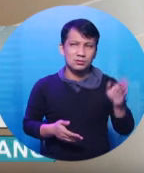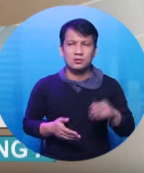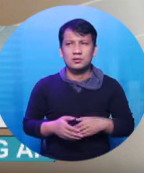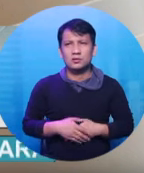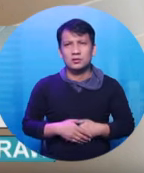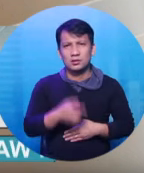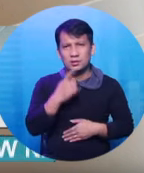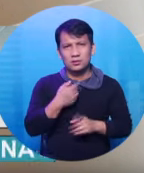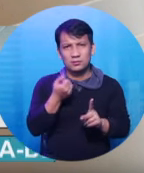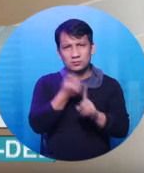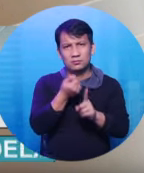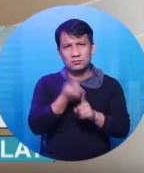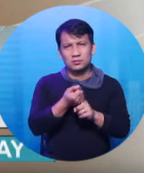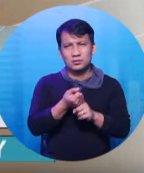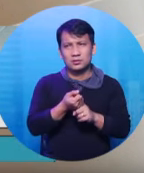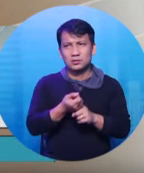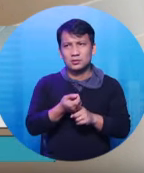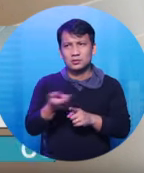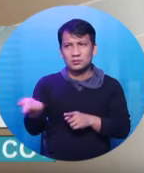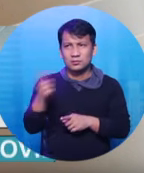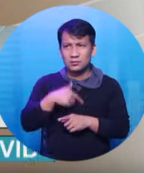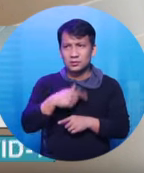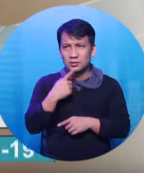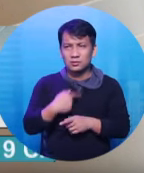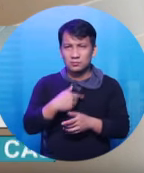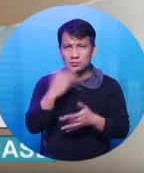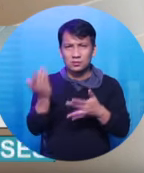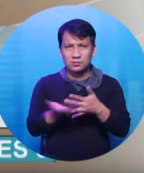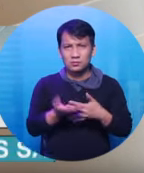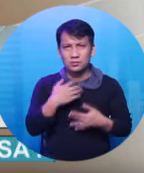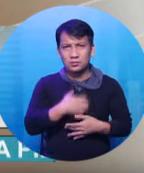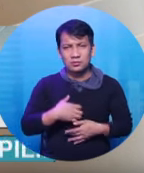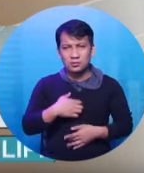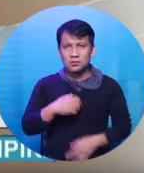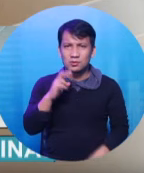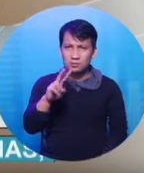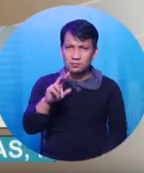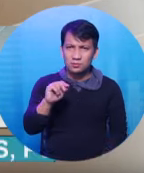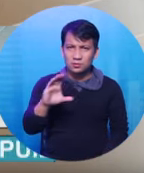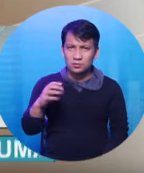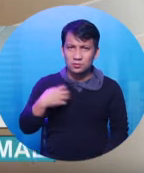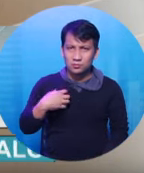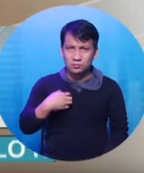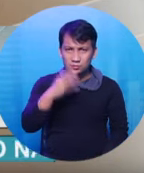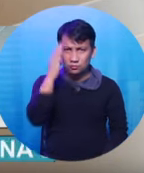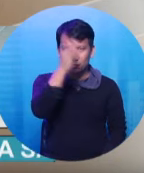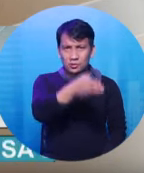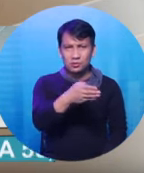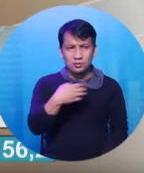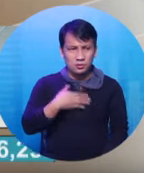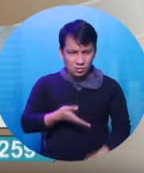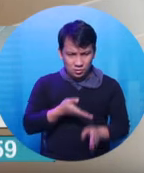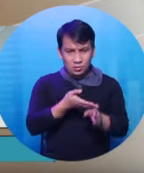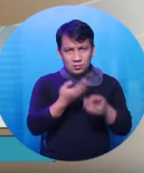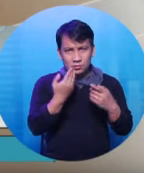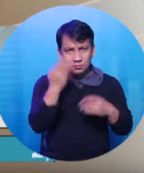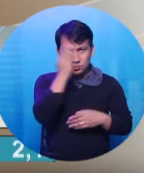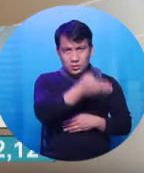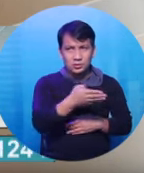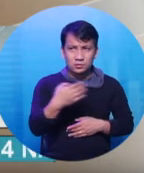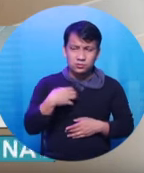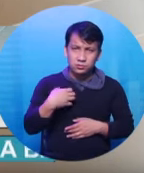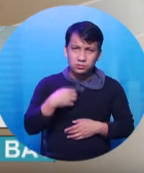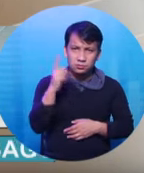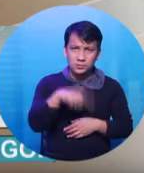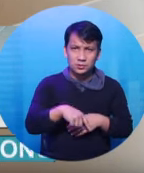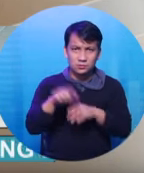Okay, kung binubugbog ka niya, ba't hindi ka nagsumbong sa amin? Ba't hindi ka nag-file ng kaso sa police para makulong to? Pumunta